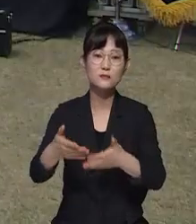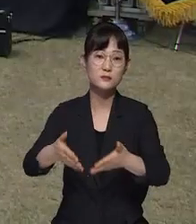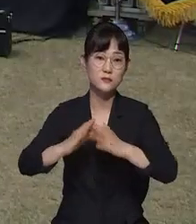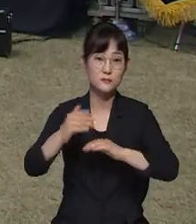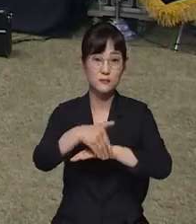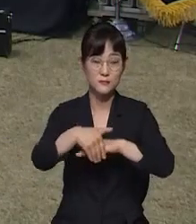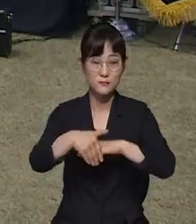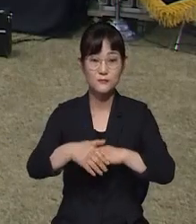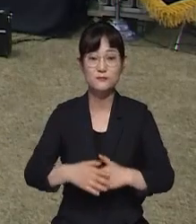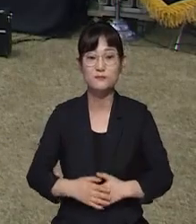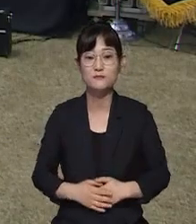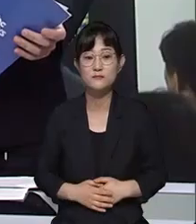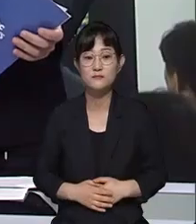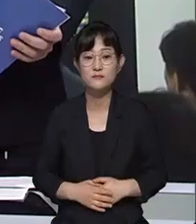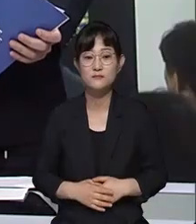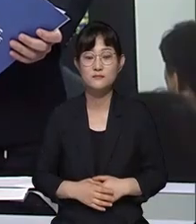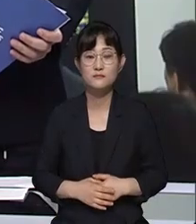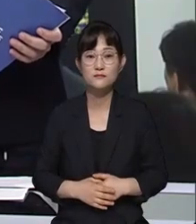계획입니다.